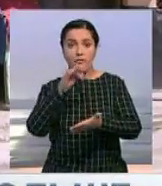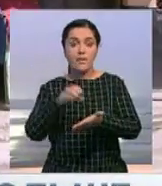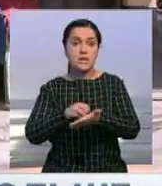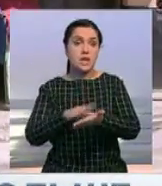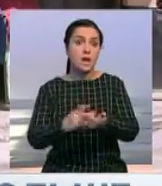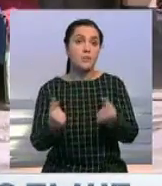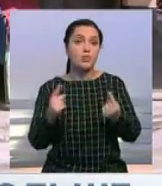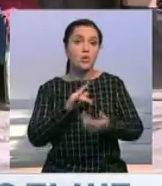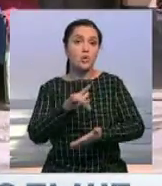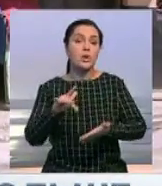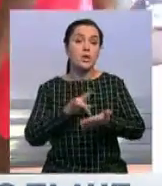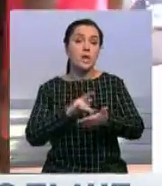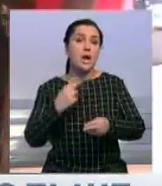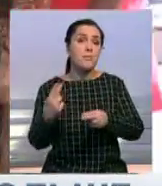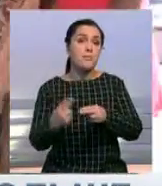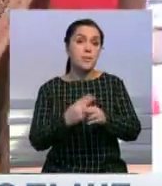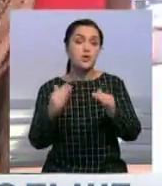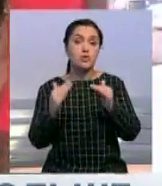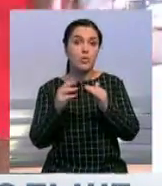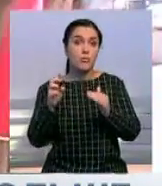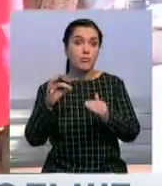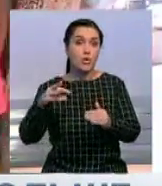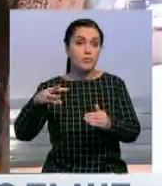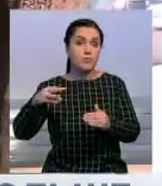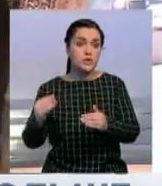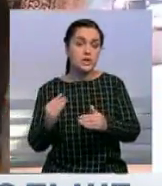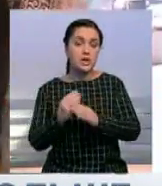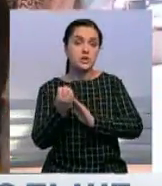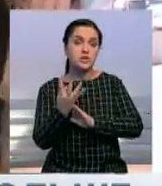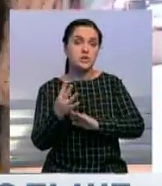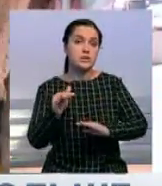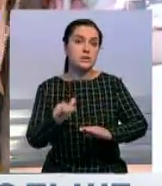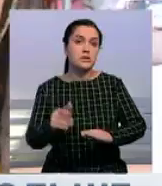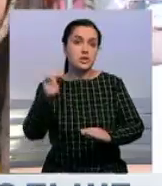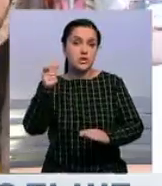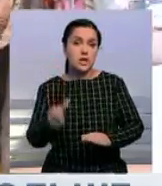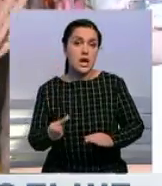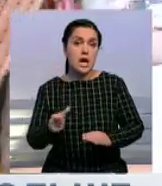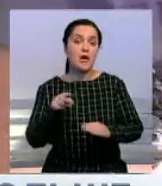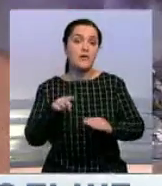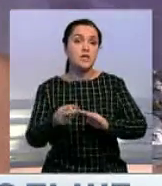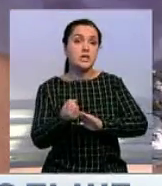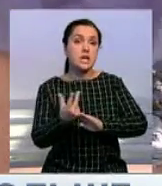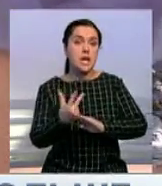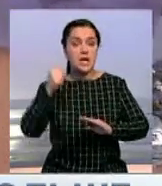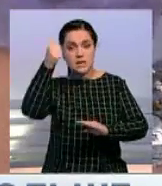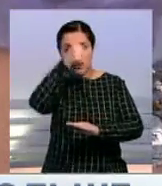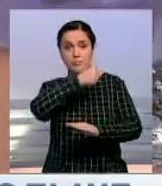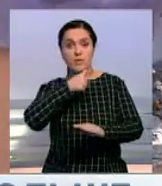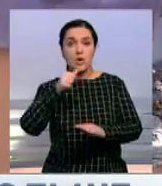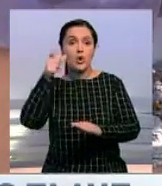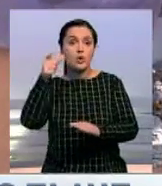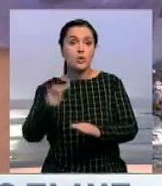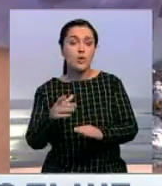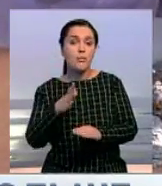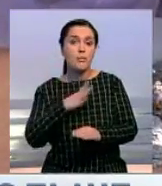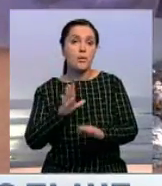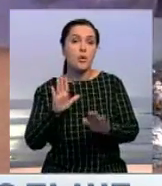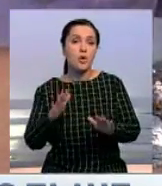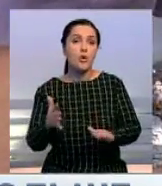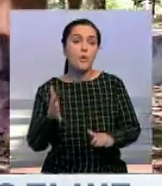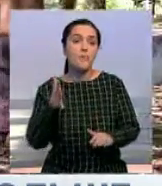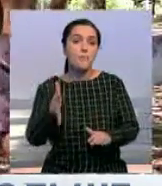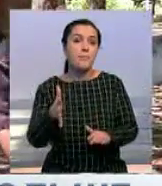городов страны без определенного места жительства оказались свыше 14 тысяч человек, тогда как в 2013-м таких